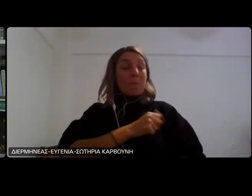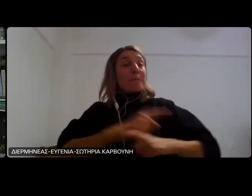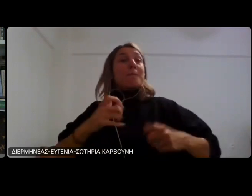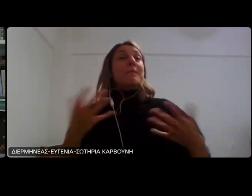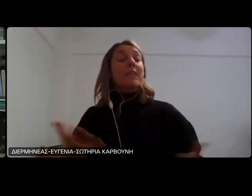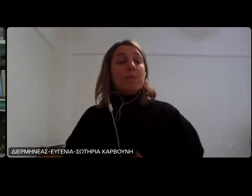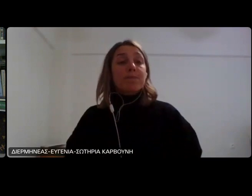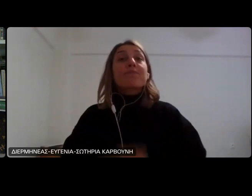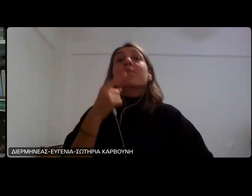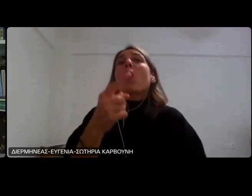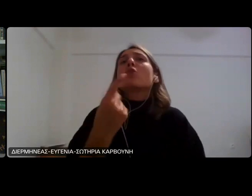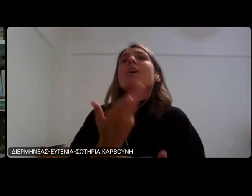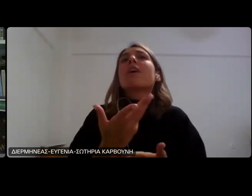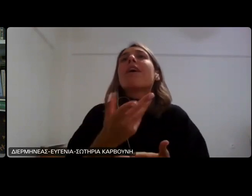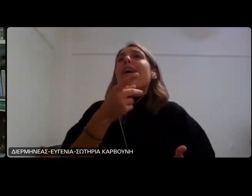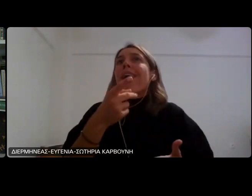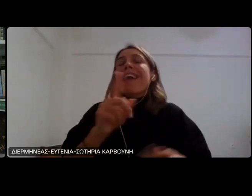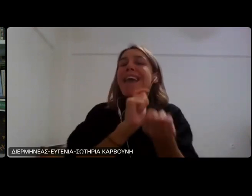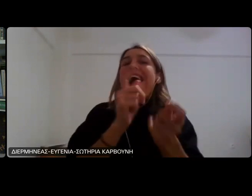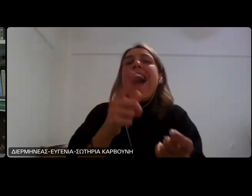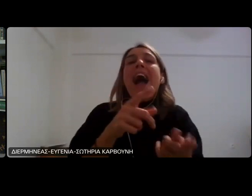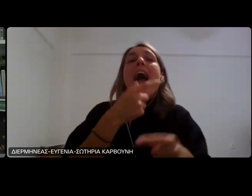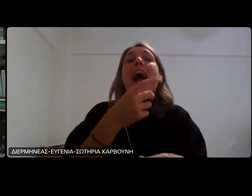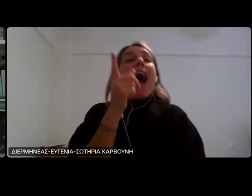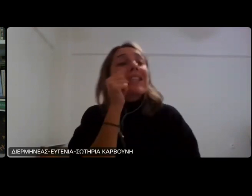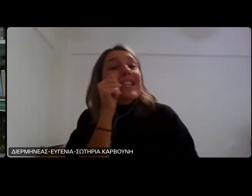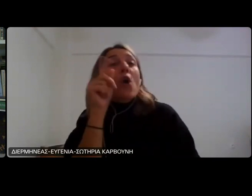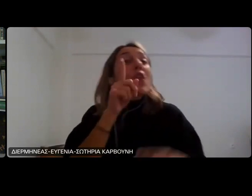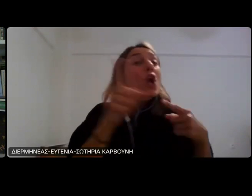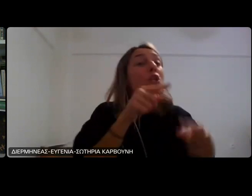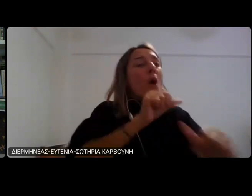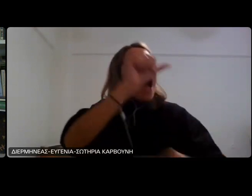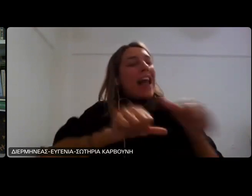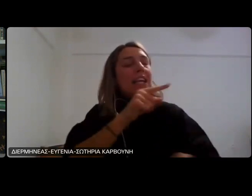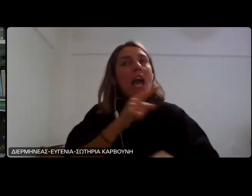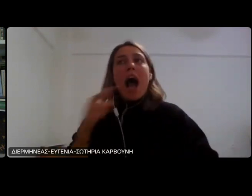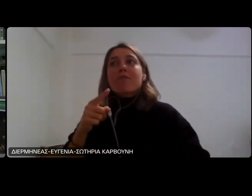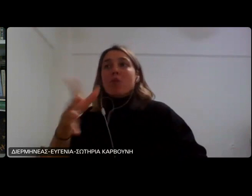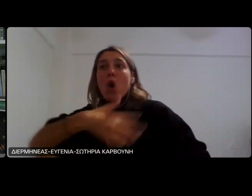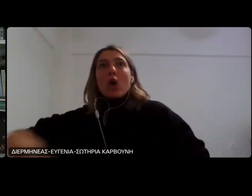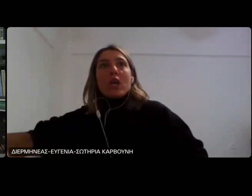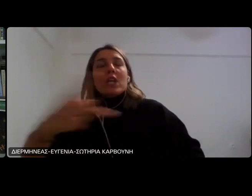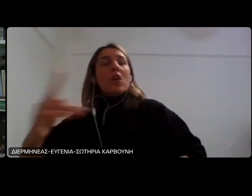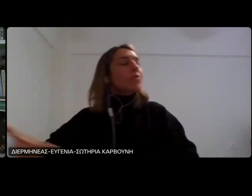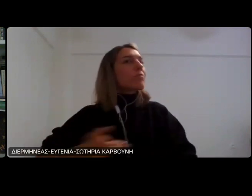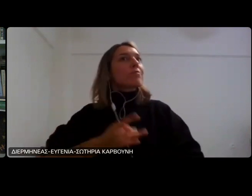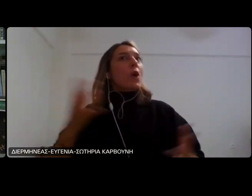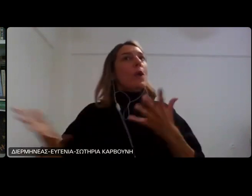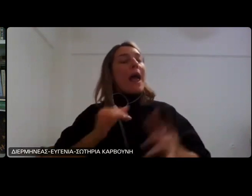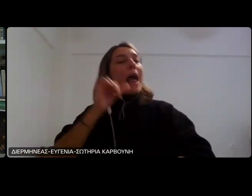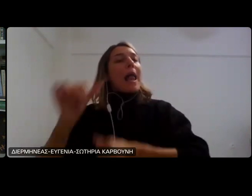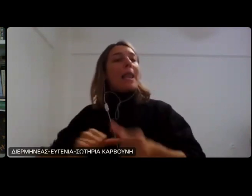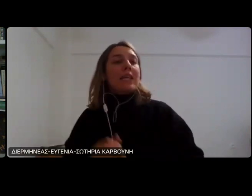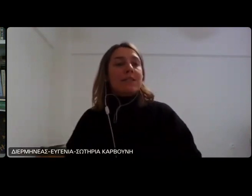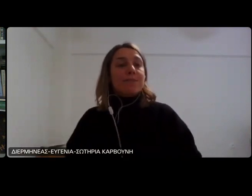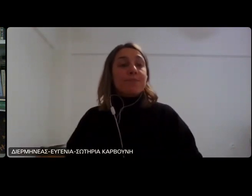χρήση του γραμματικού γένους ενοχλεί τόσο πολύ ακριβώς επειδή ανατρέπει τις υπάρχουσες σχέσεις εξουσίας. Μέρος αυτής της ανατροπής